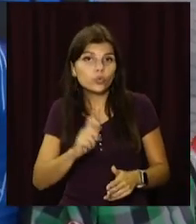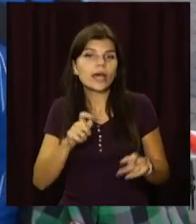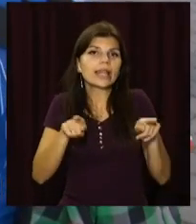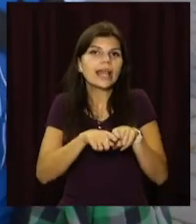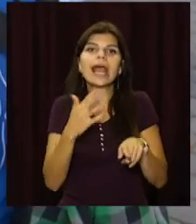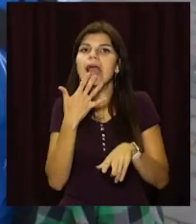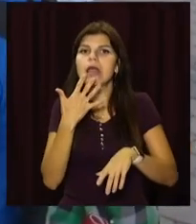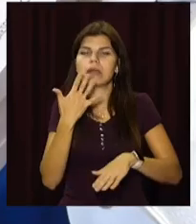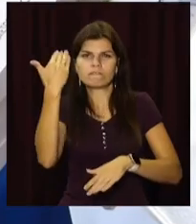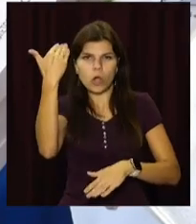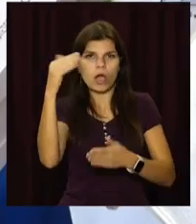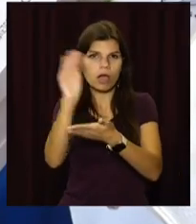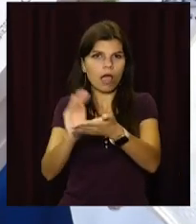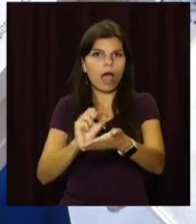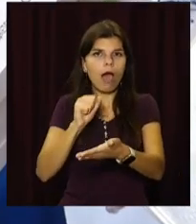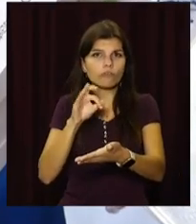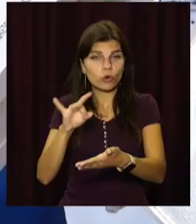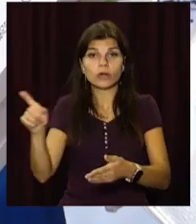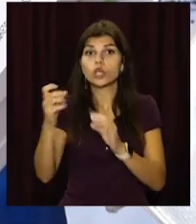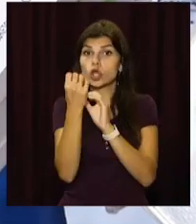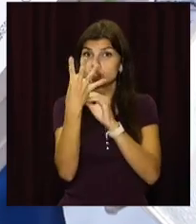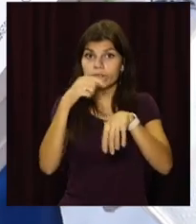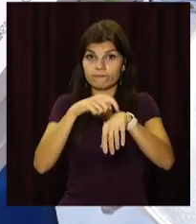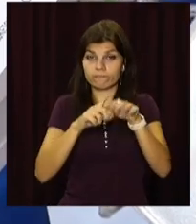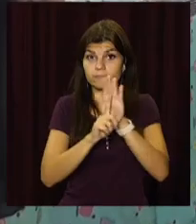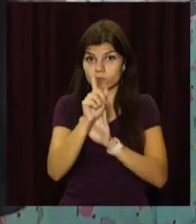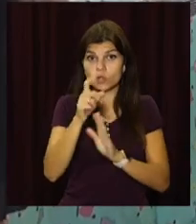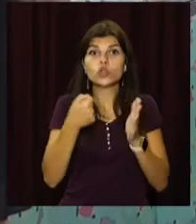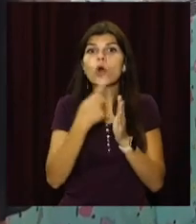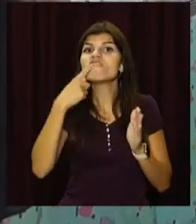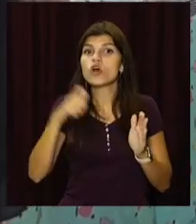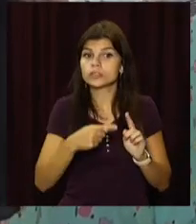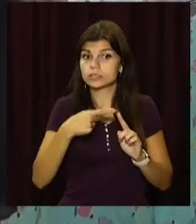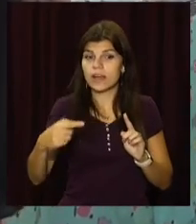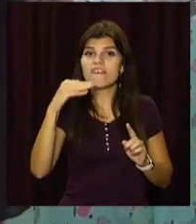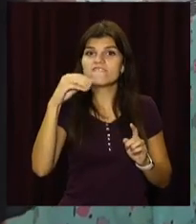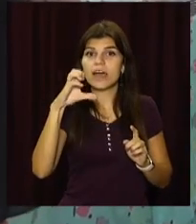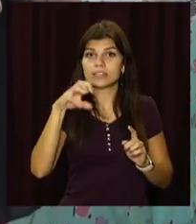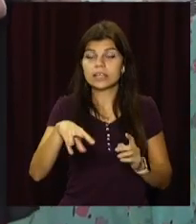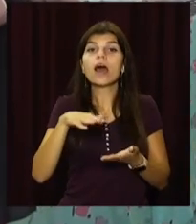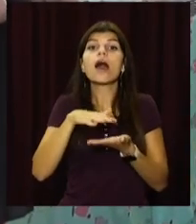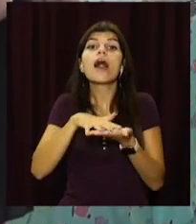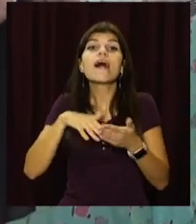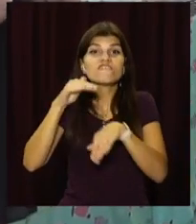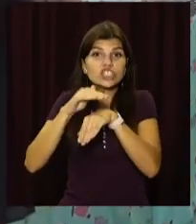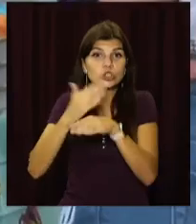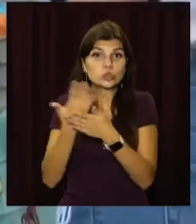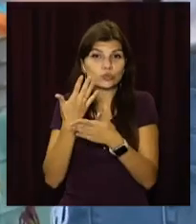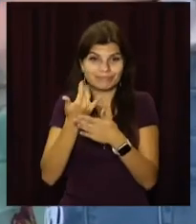так і іноземних авторів. Фест стартує о 14-й годині, до неділі включно. Подробиці дивіться у вечірньому